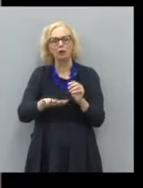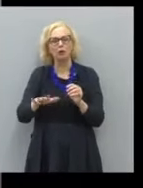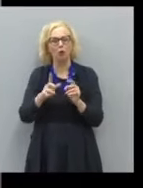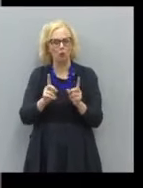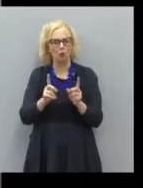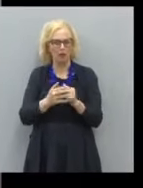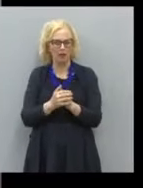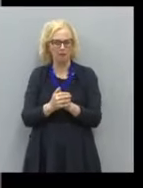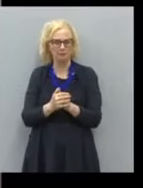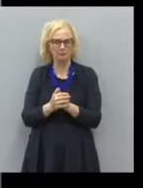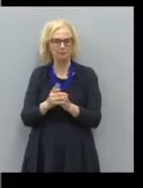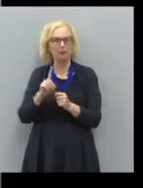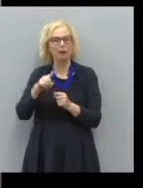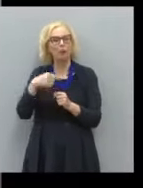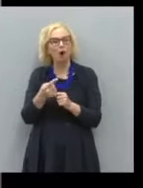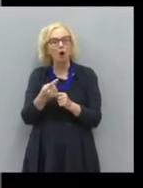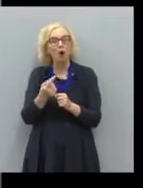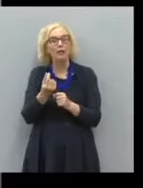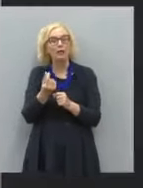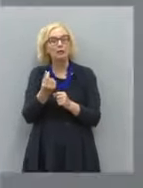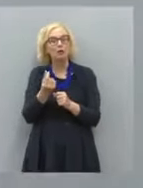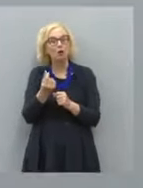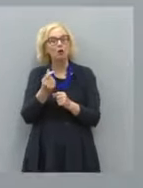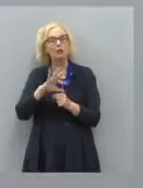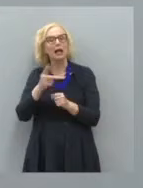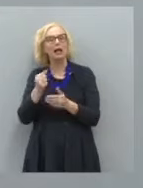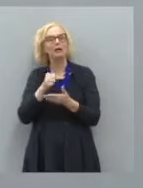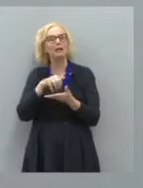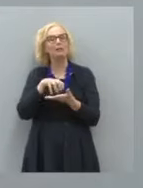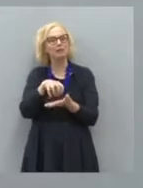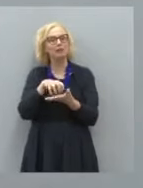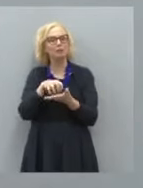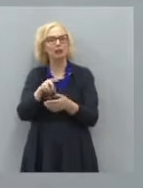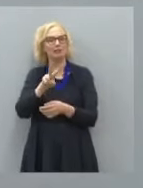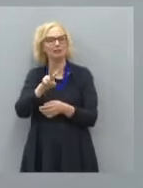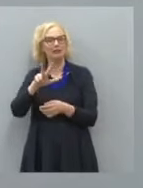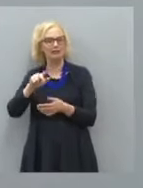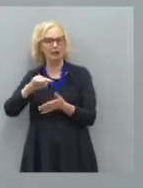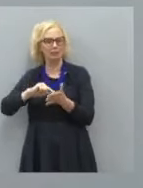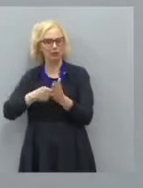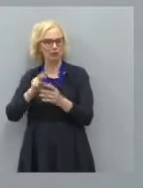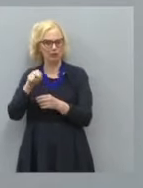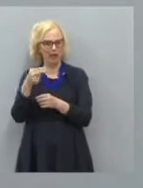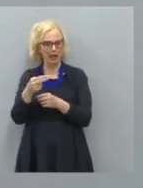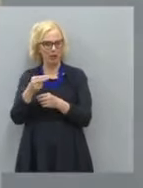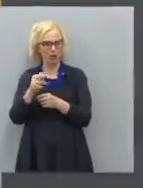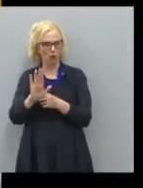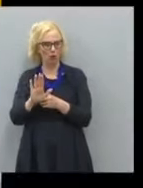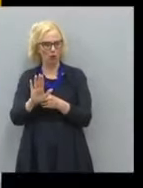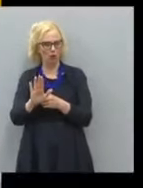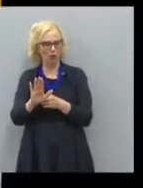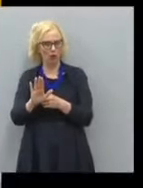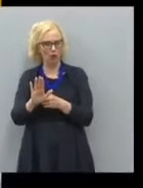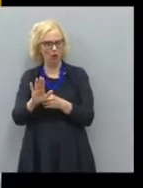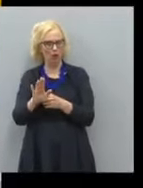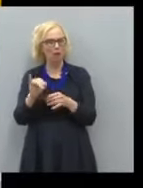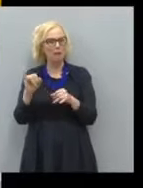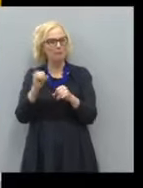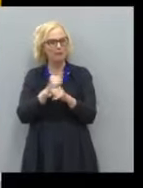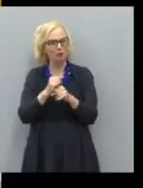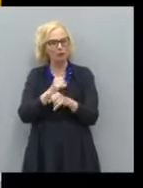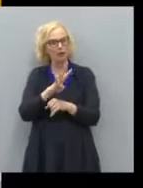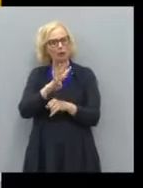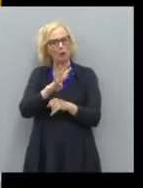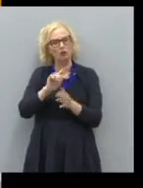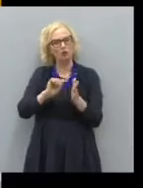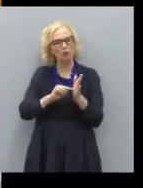poi delle risorse altri investimenti circa 23 milioni di euro sono scosi dettagliati 4